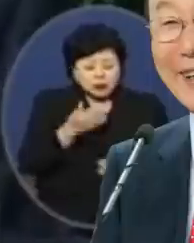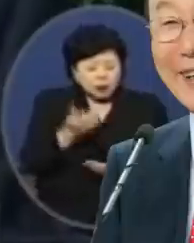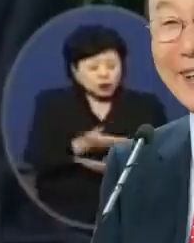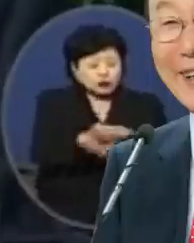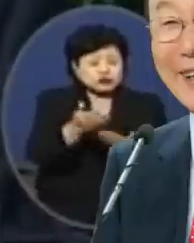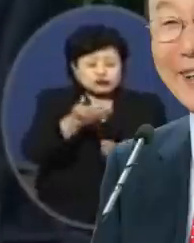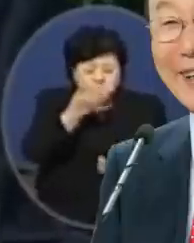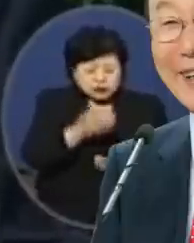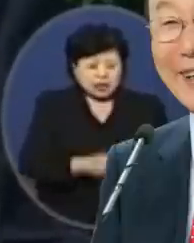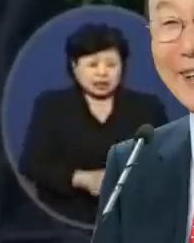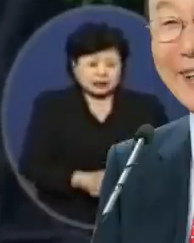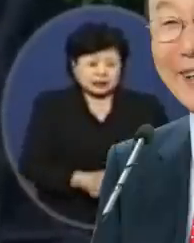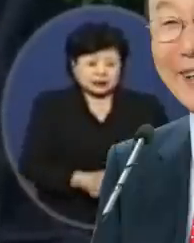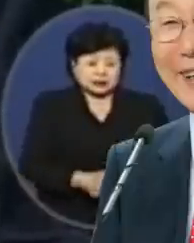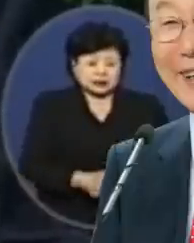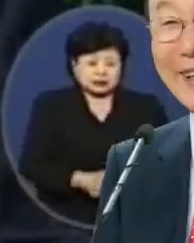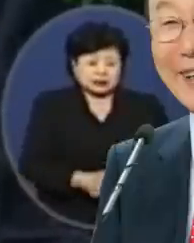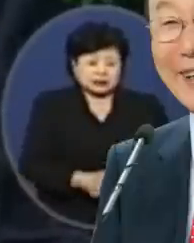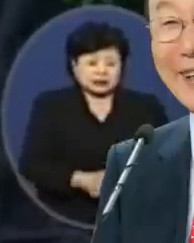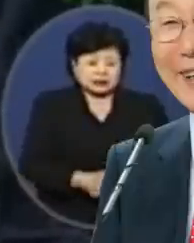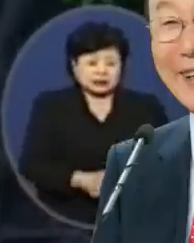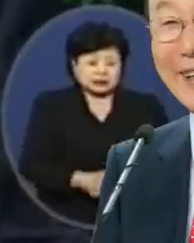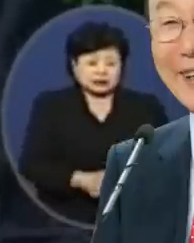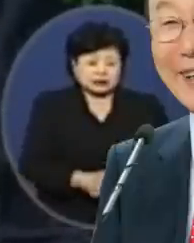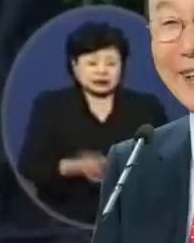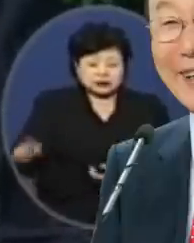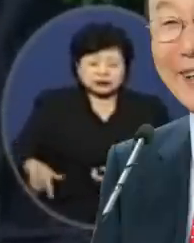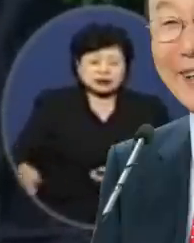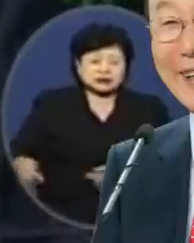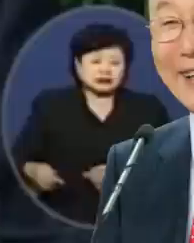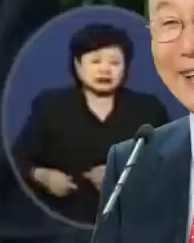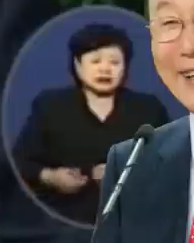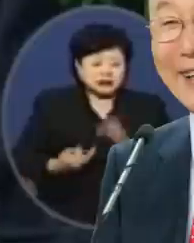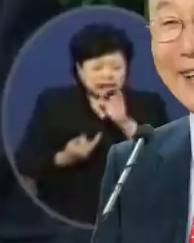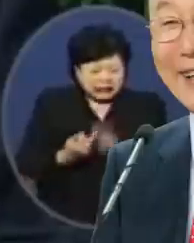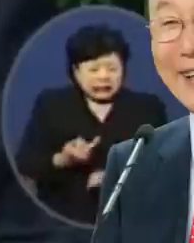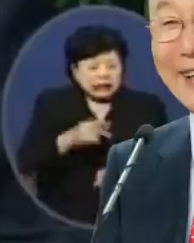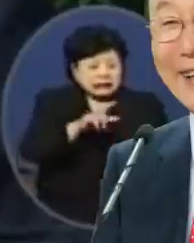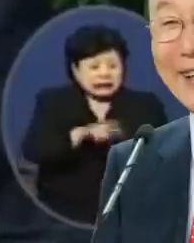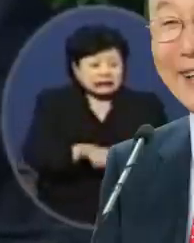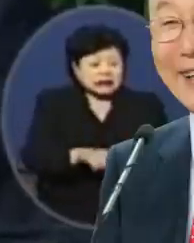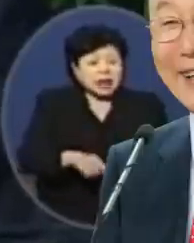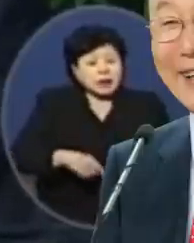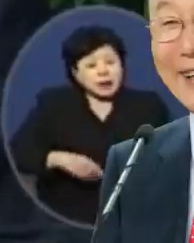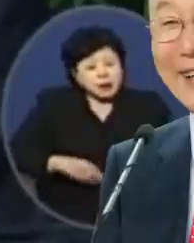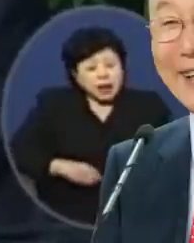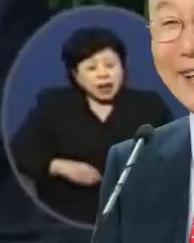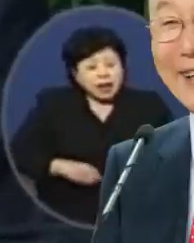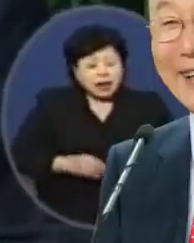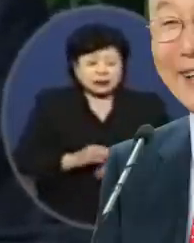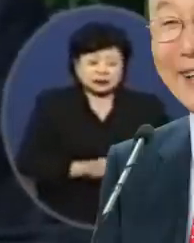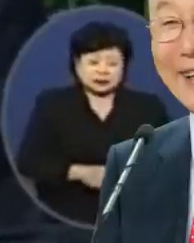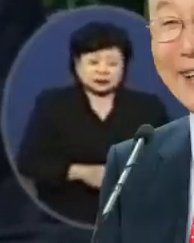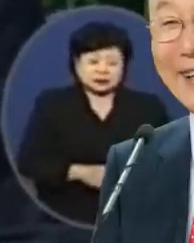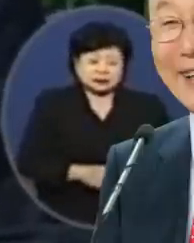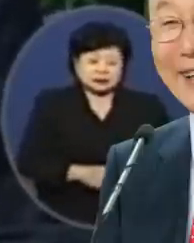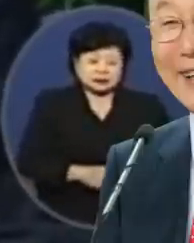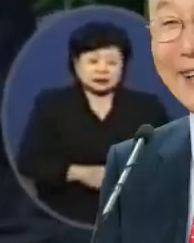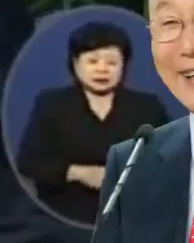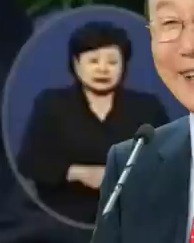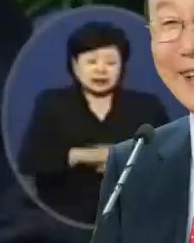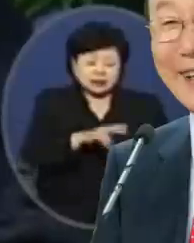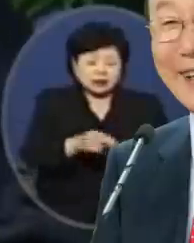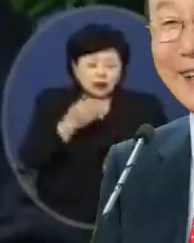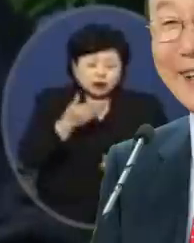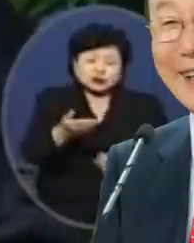먹일고 지역 헹그름이 되었는데 배가 고파서 주저앉아 있는 저들에게